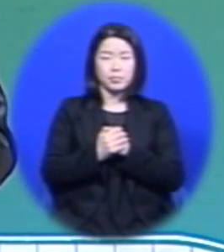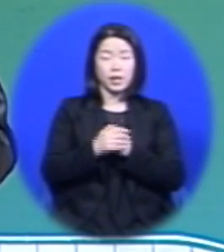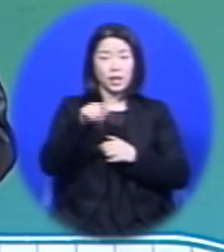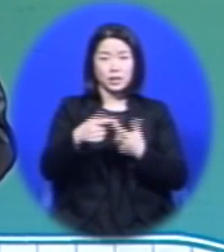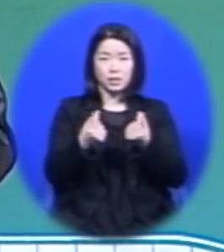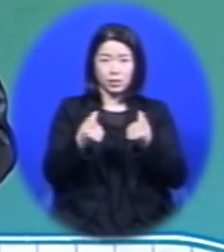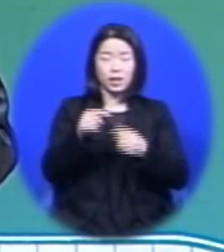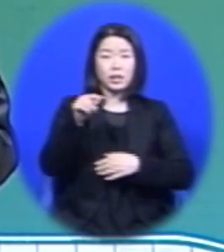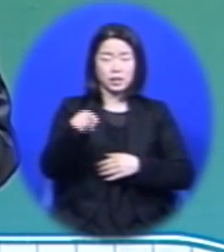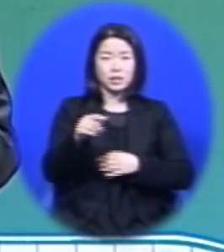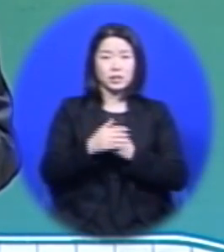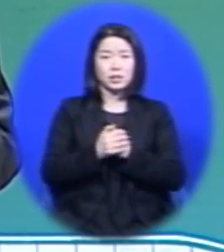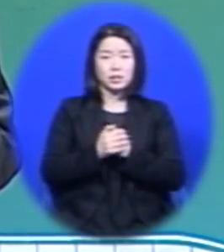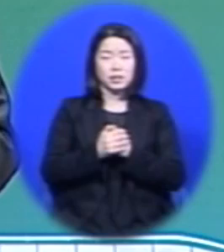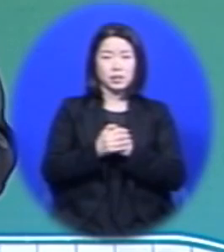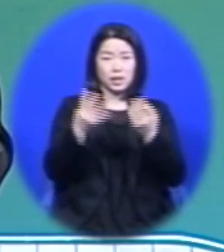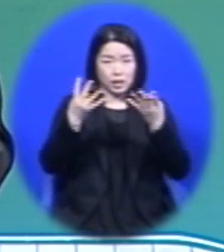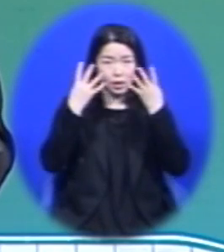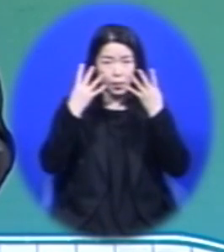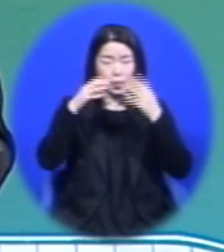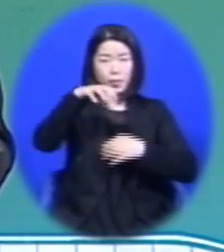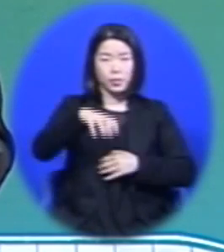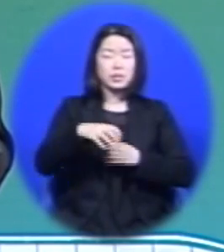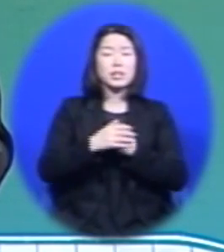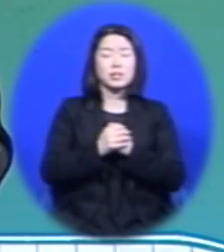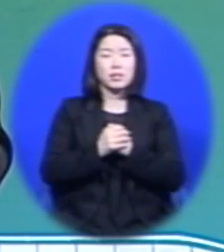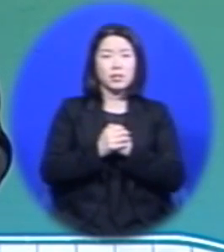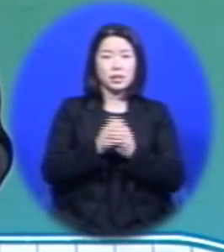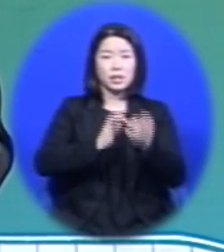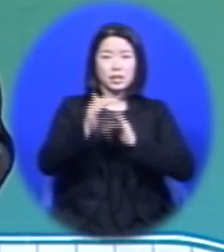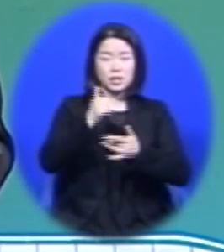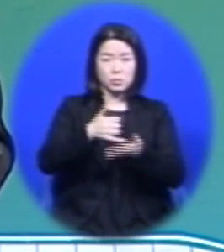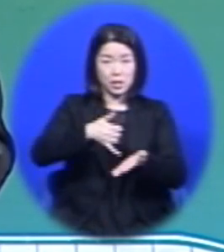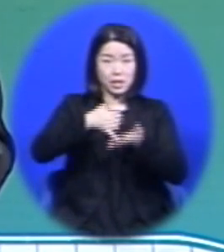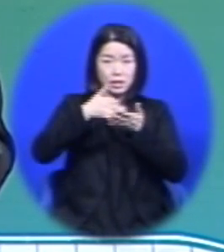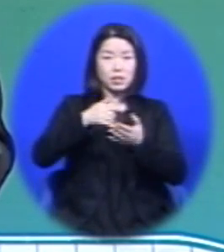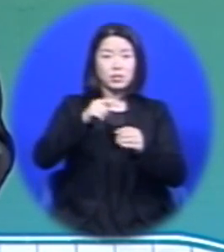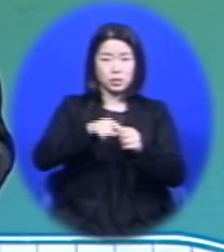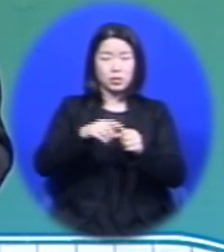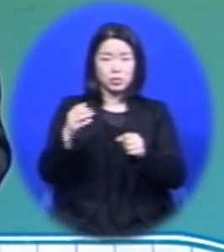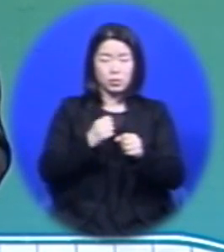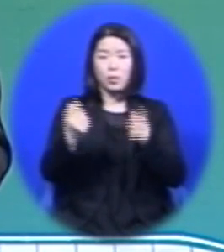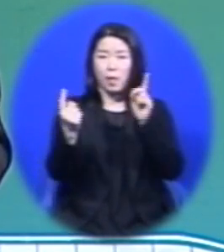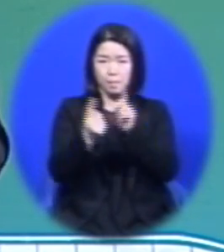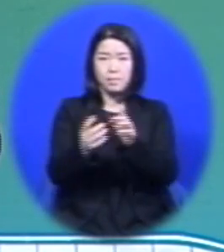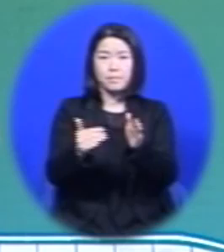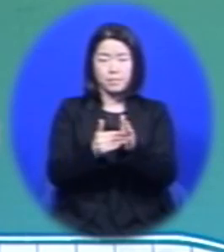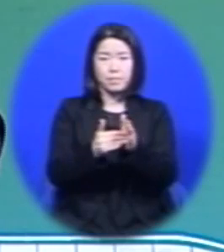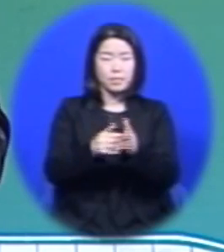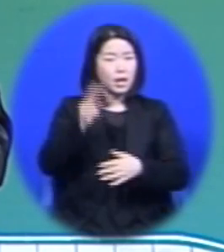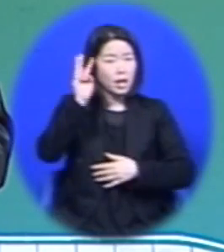그렇게 그는 교도소 감방에서 예수님을 인격적으로 만난 겁니다.